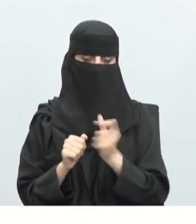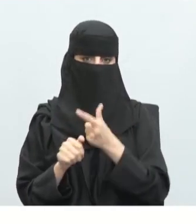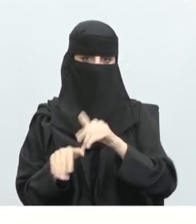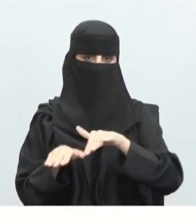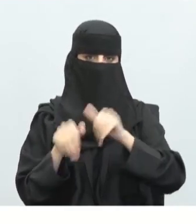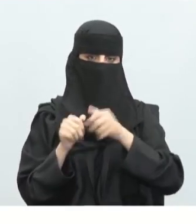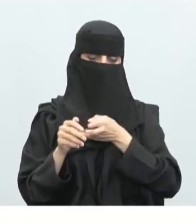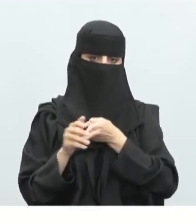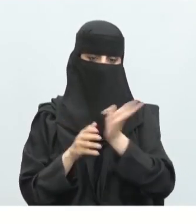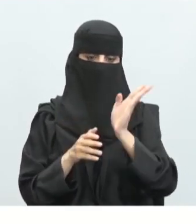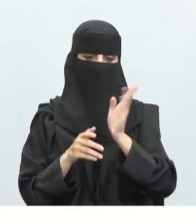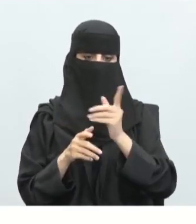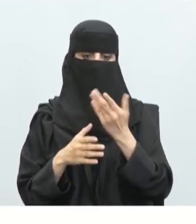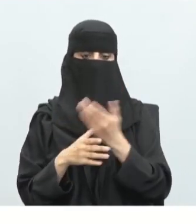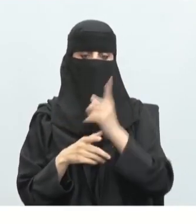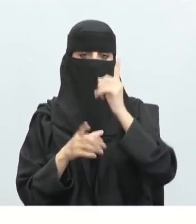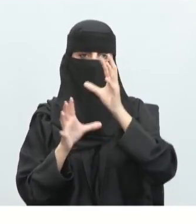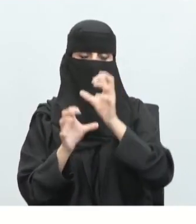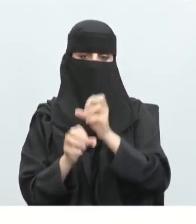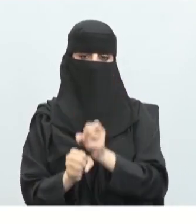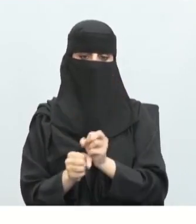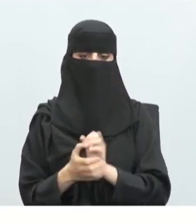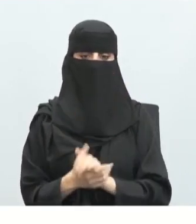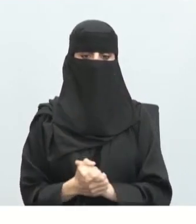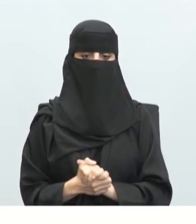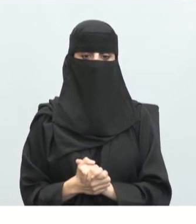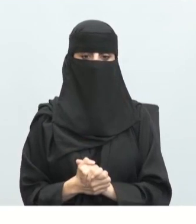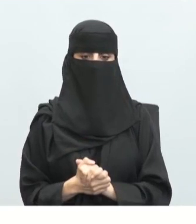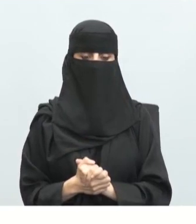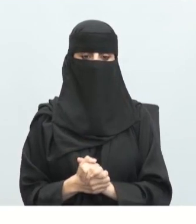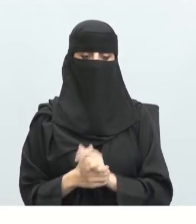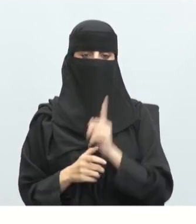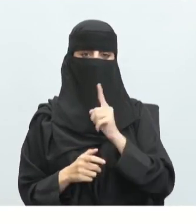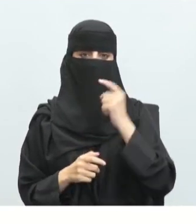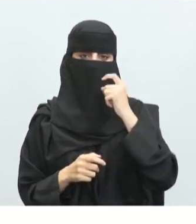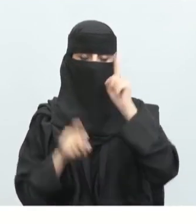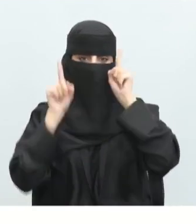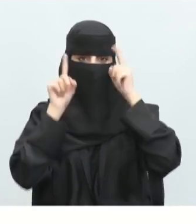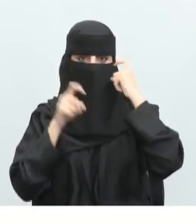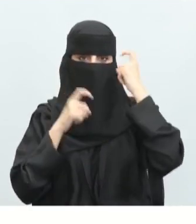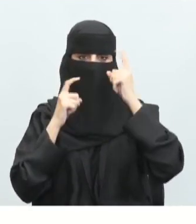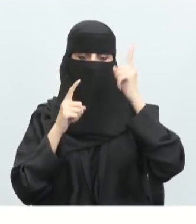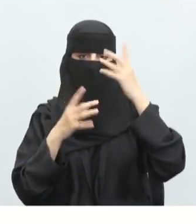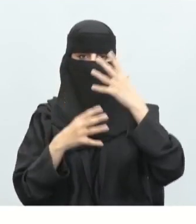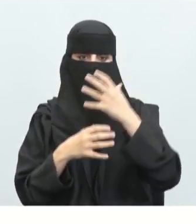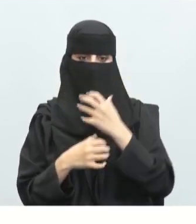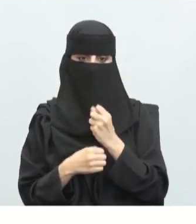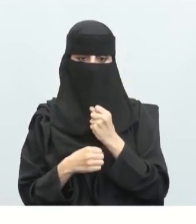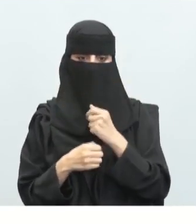ومكنته من النجاه بنفسه وادرك انه لولا